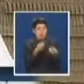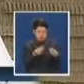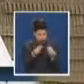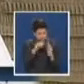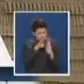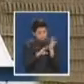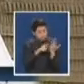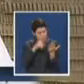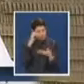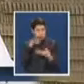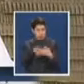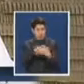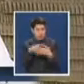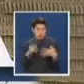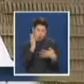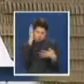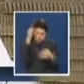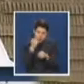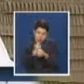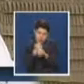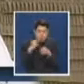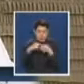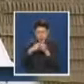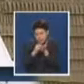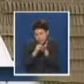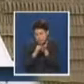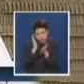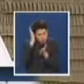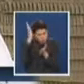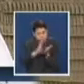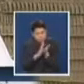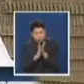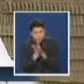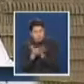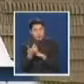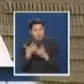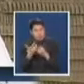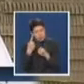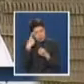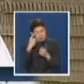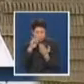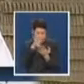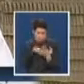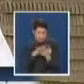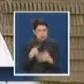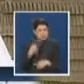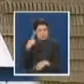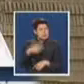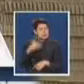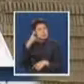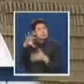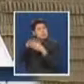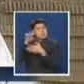แนวนโยบายหรือแผนที่จะต้องมาทำเรื่องของการแก้ปัญหาระยะยาวผมก็ต้องคิดเรื่องพวกนี้ครับถ้าให้ผมมาเสียเวลานั่งคิ